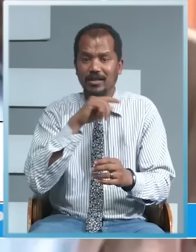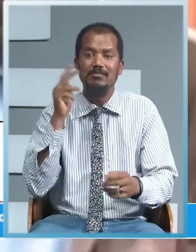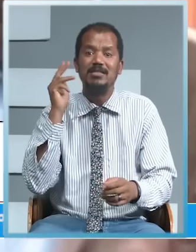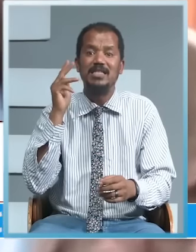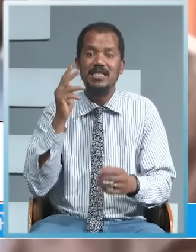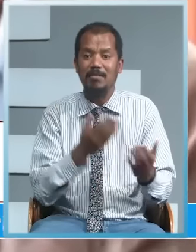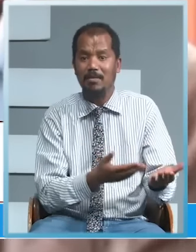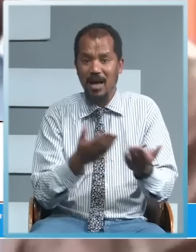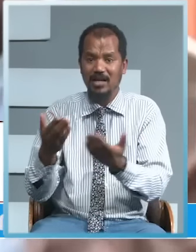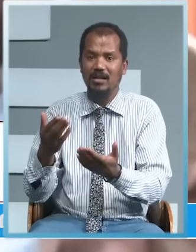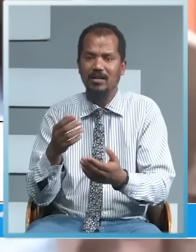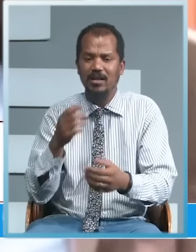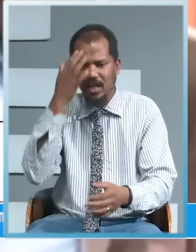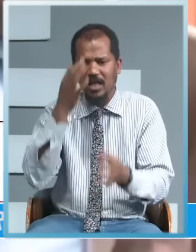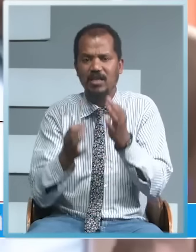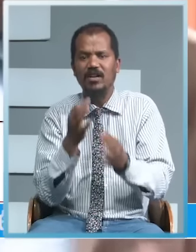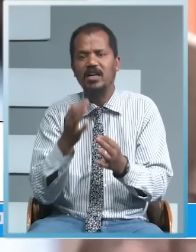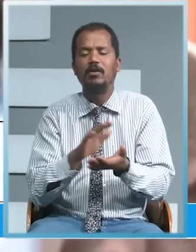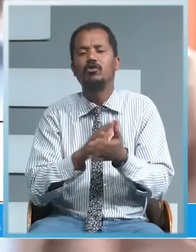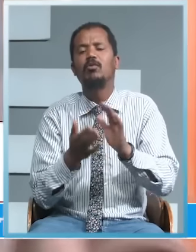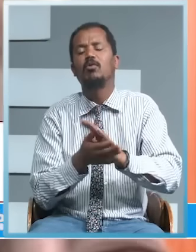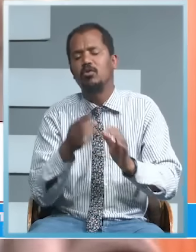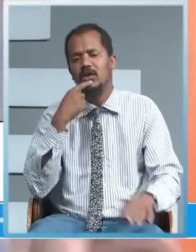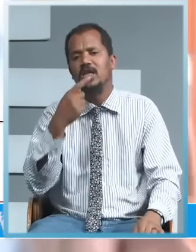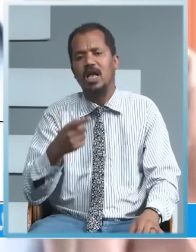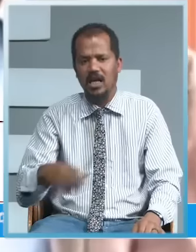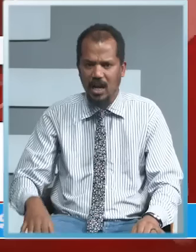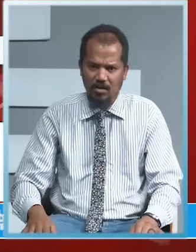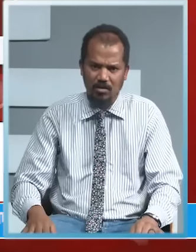ምስክርነት በማቅረብ እየተፈረደባቸው መሆኑን